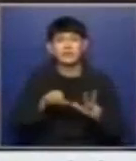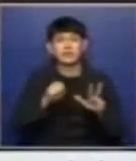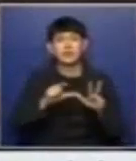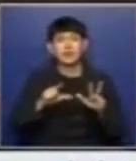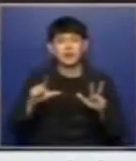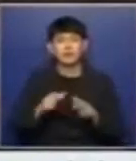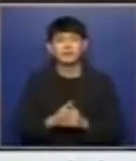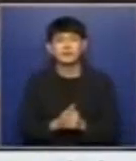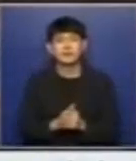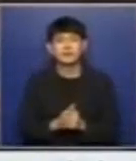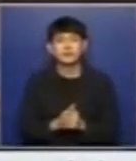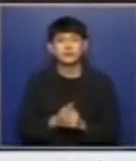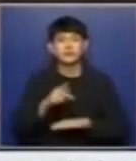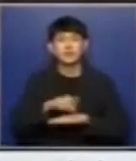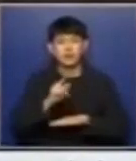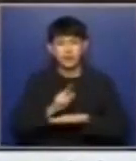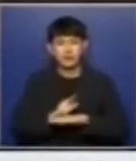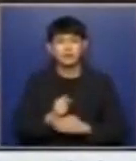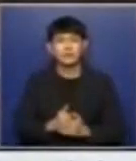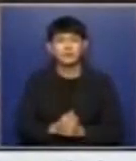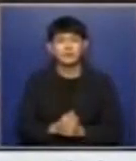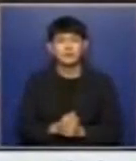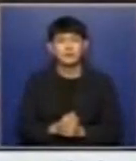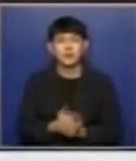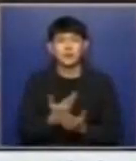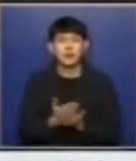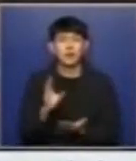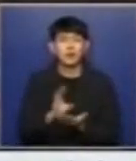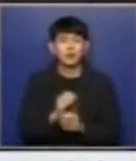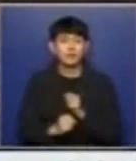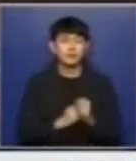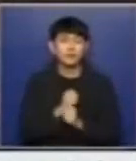300,000 ล้านท่านประธานที่เคารพครับงบประมาณปี